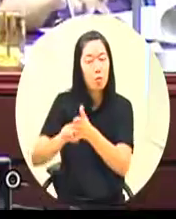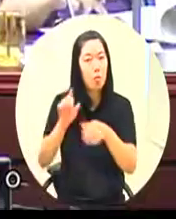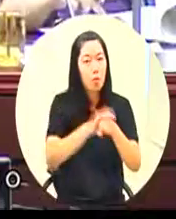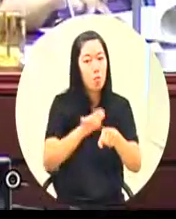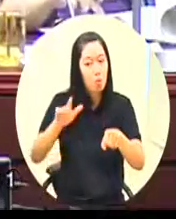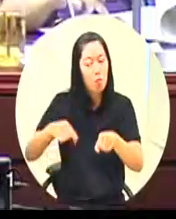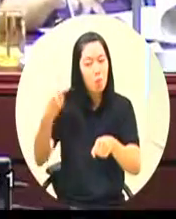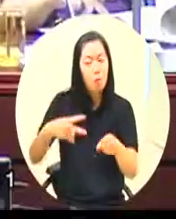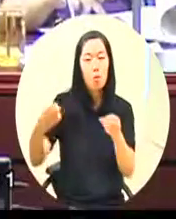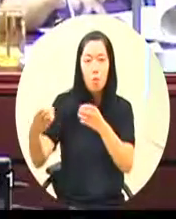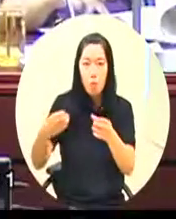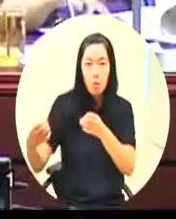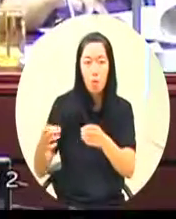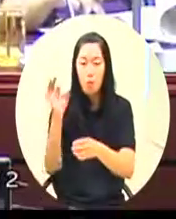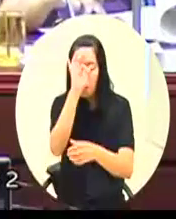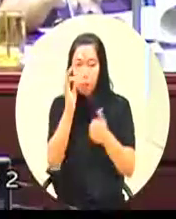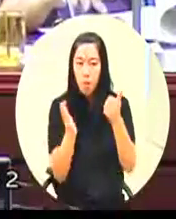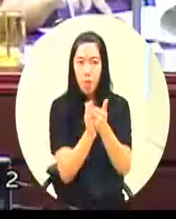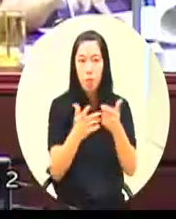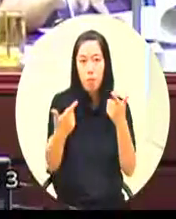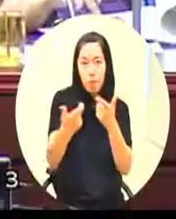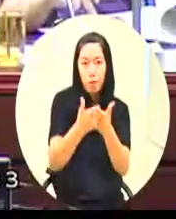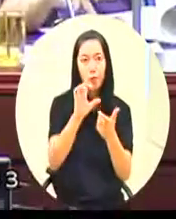些讨论，找到适合的方法，